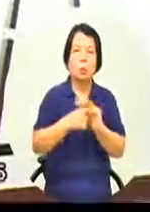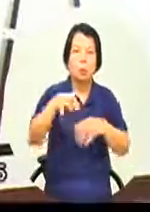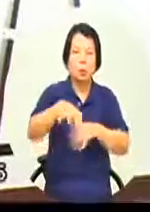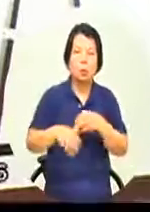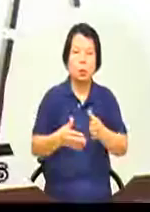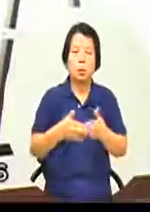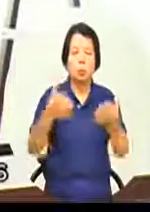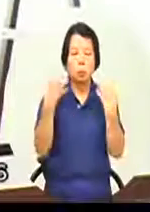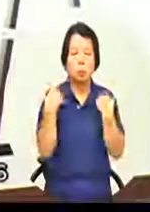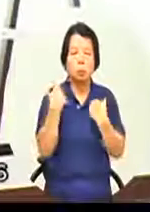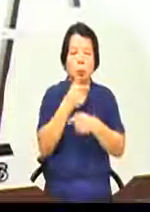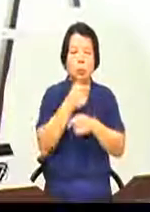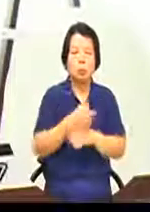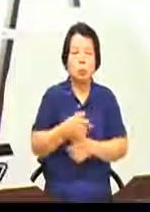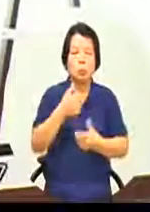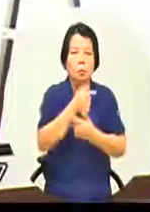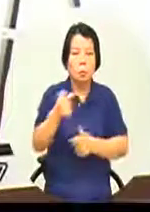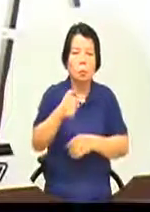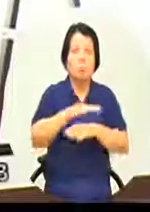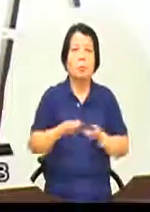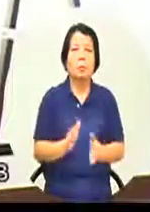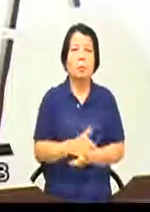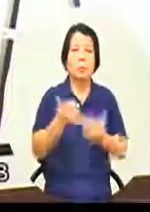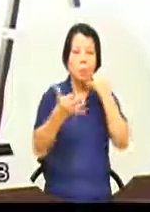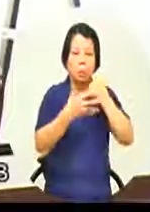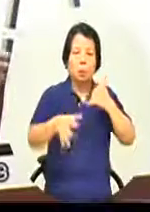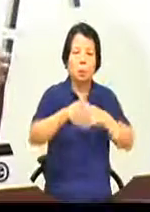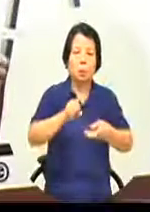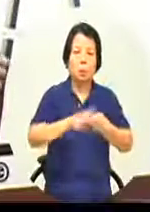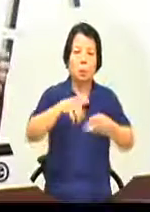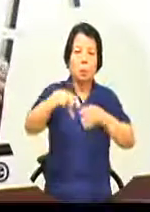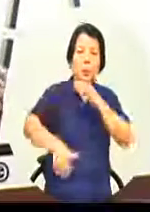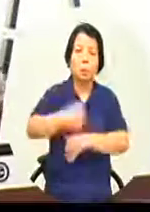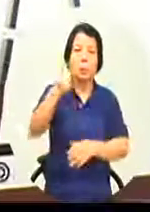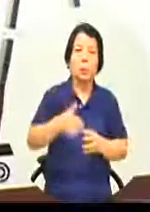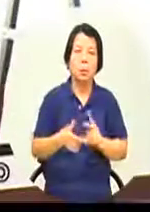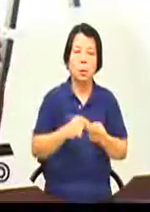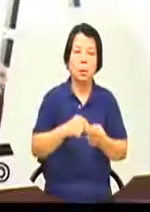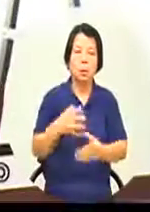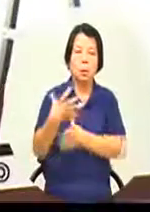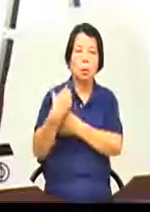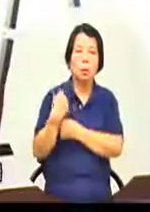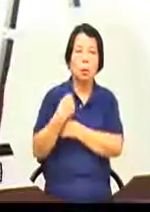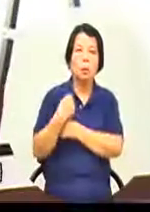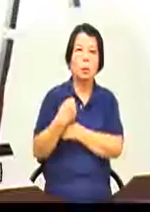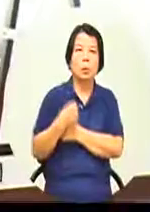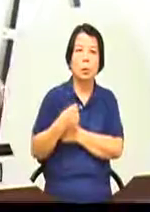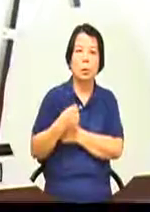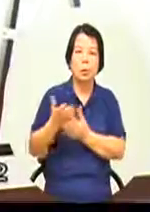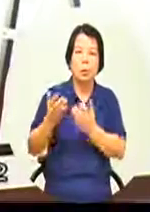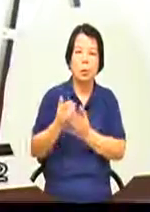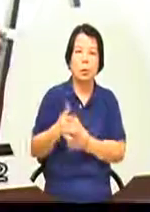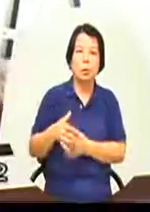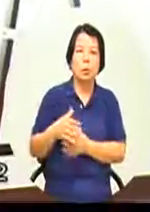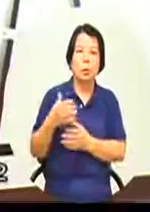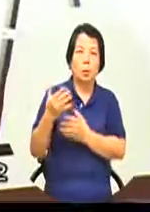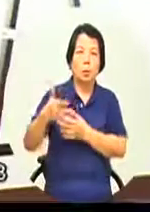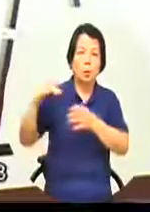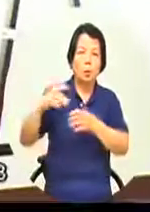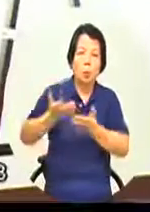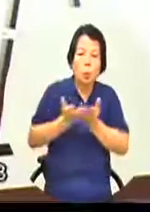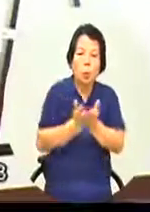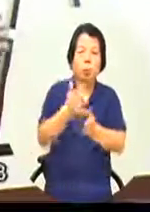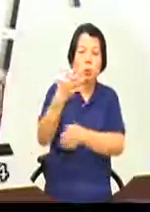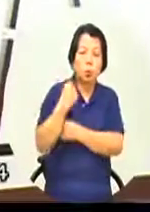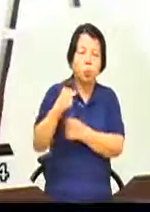洋局新上任的王局长，你们因为海军的一颗飞弹，那你们因为这一次巨大的风